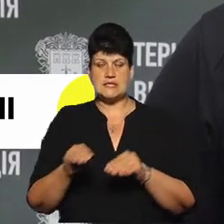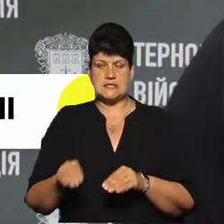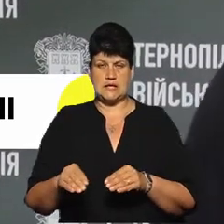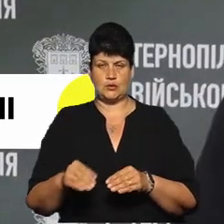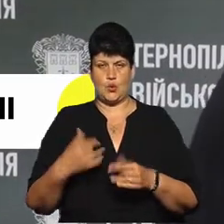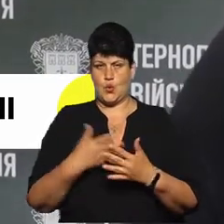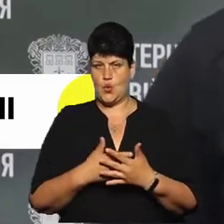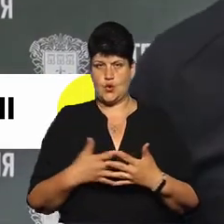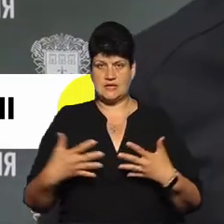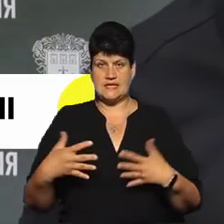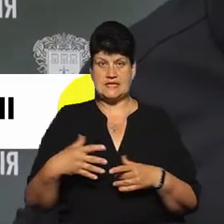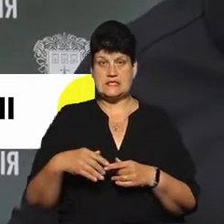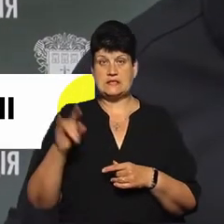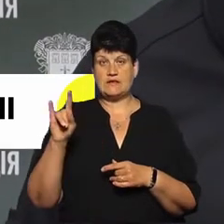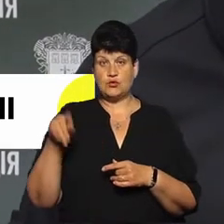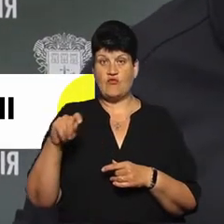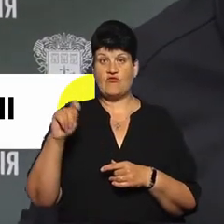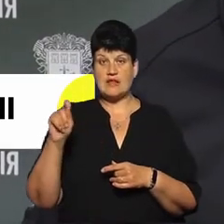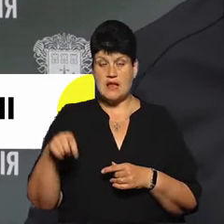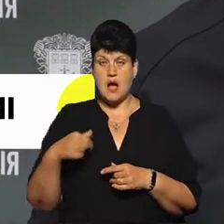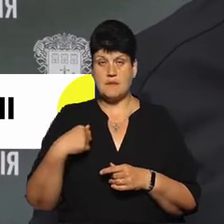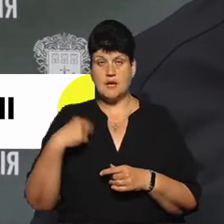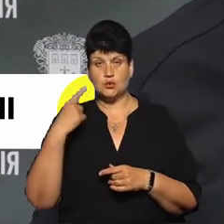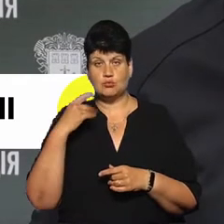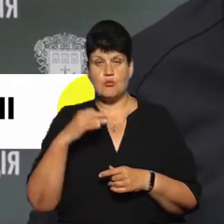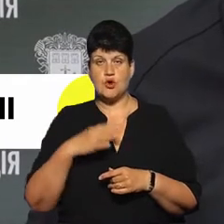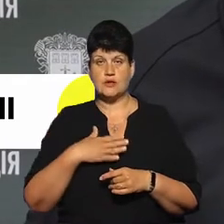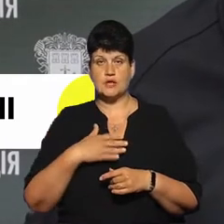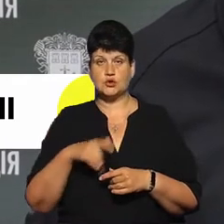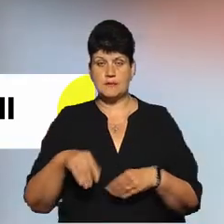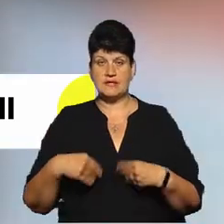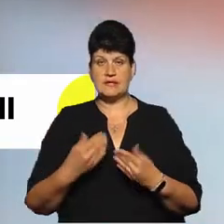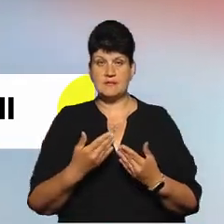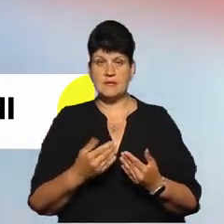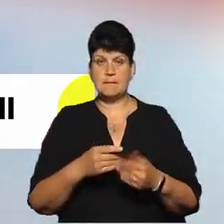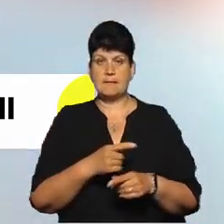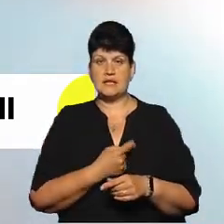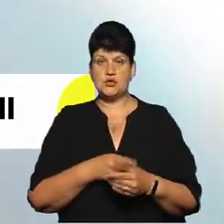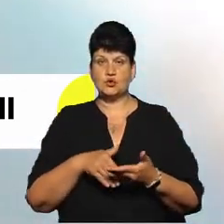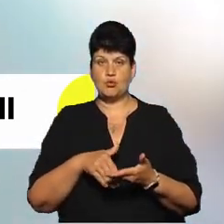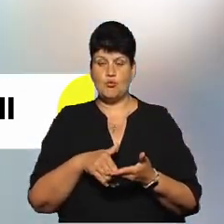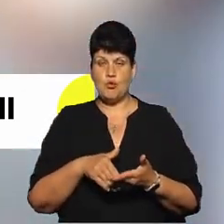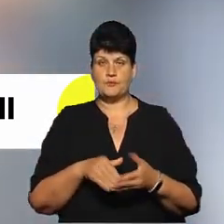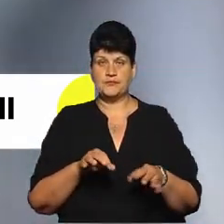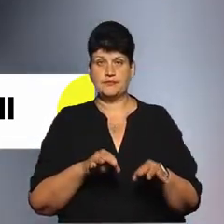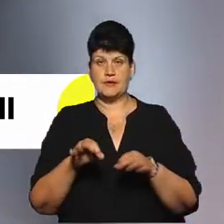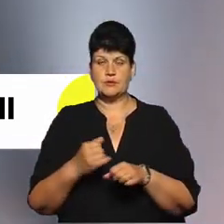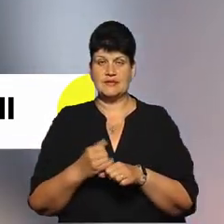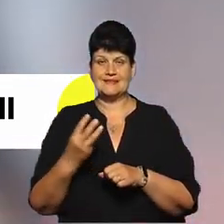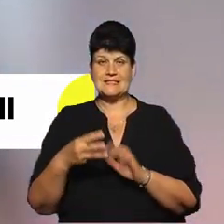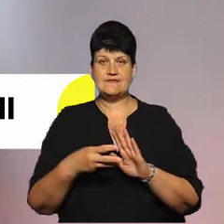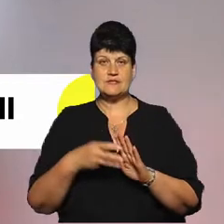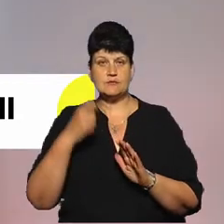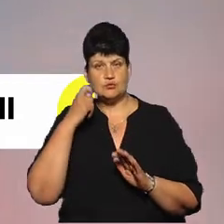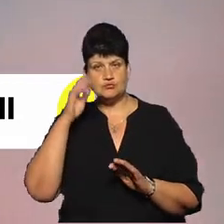за вікном війна, але все рівно ми думаємо про наших людей і ми надаємо медичну допомогу. Трансплантацію зробили 38-річному чоловікові,